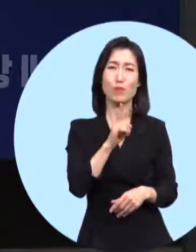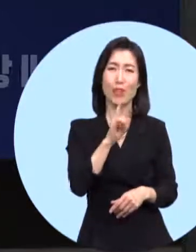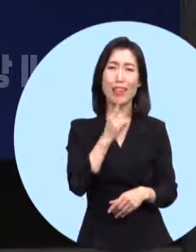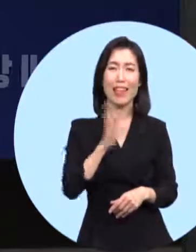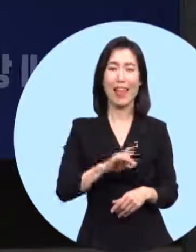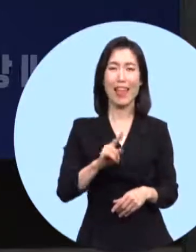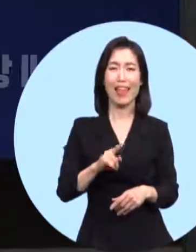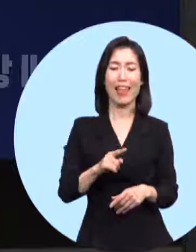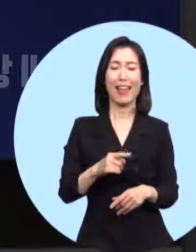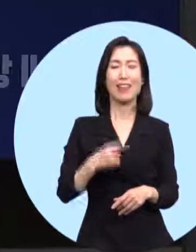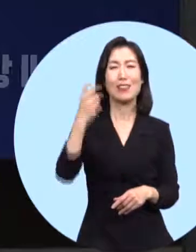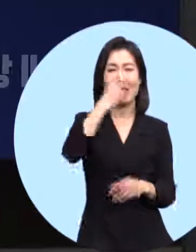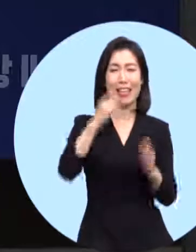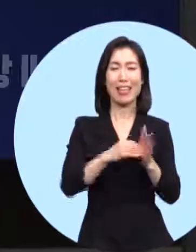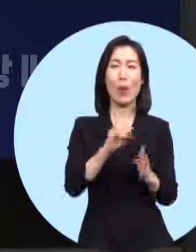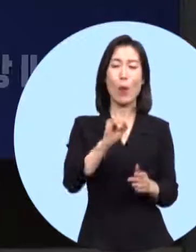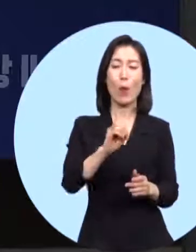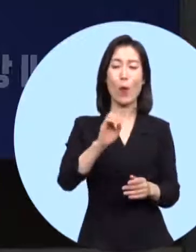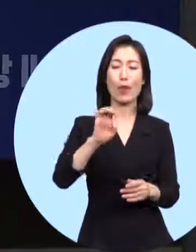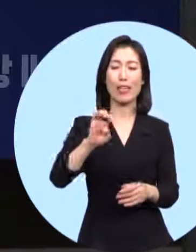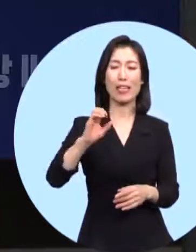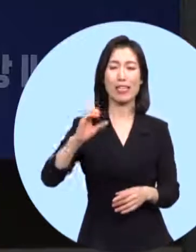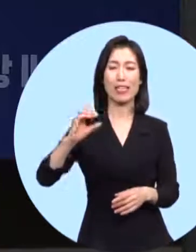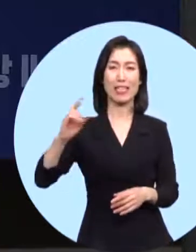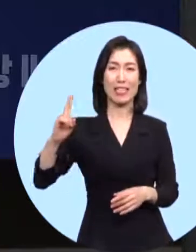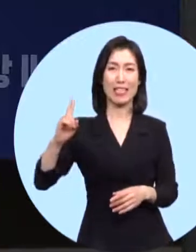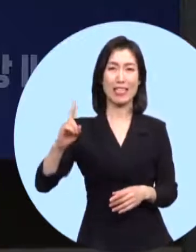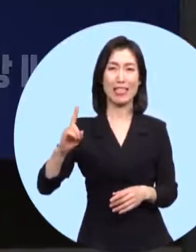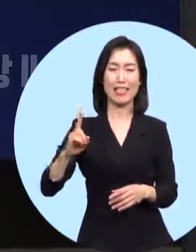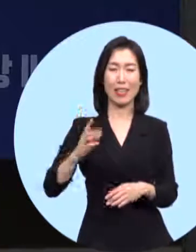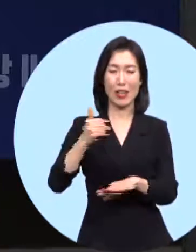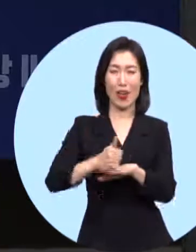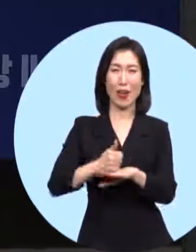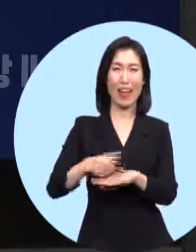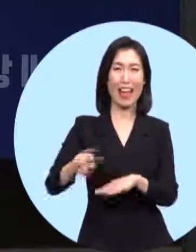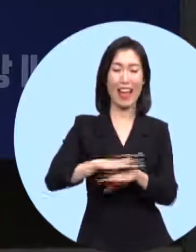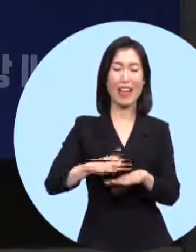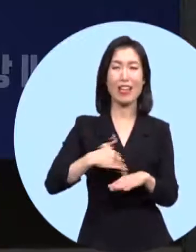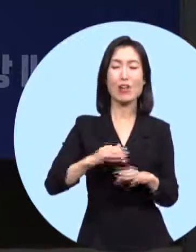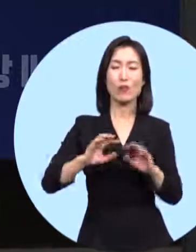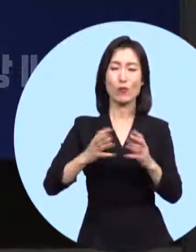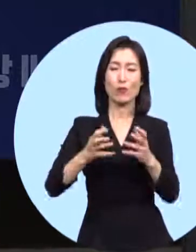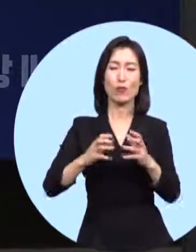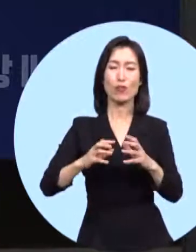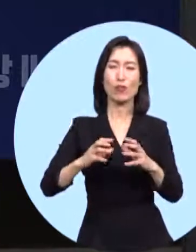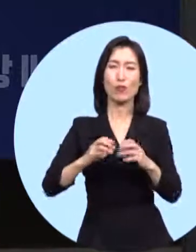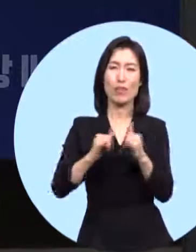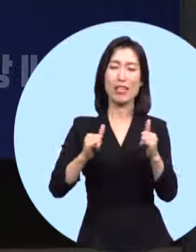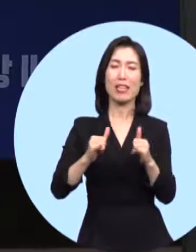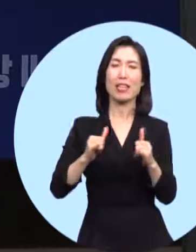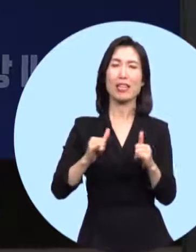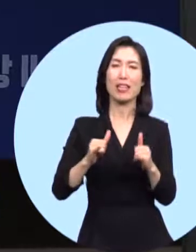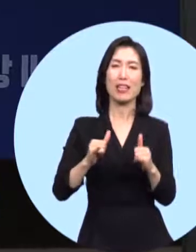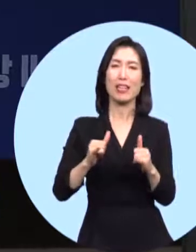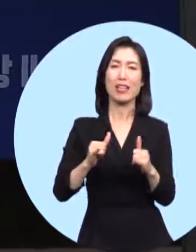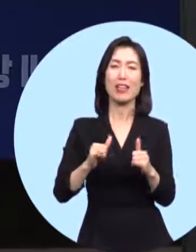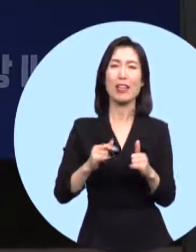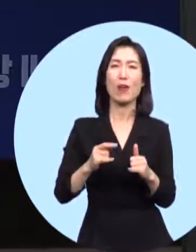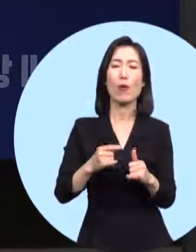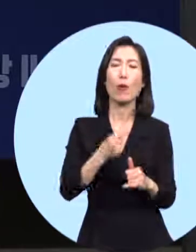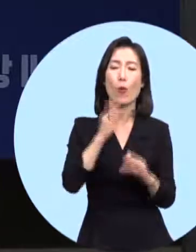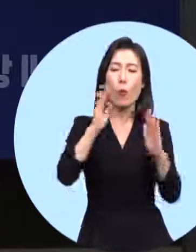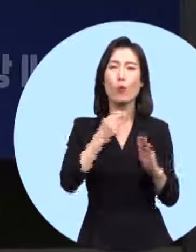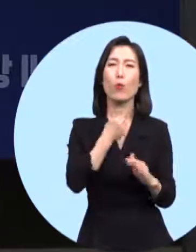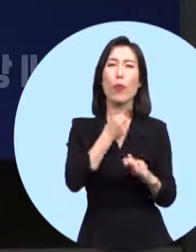우울한 데이터이긴 하는데 OECD라는 곳에서 많이 알려져 있죠. 국제 성인 역량 조사라는 거를 좀 시간은